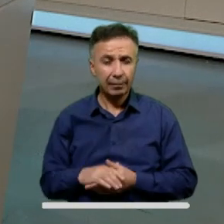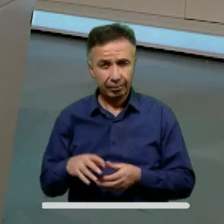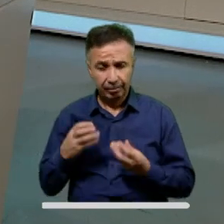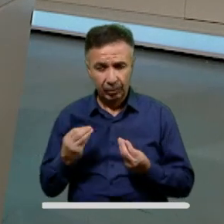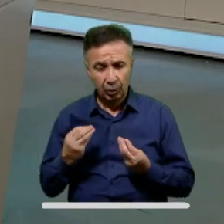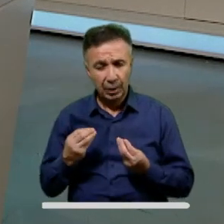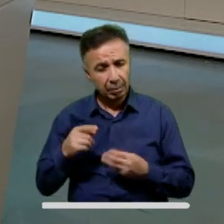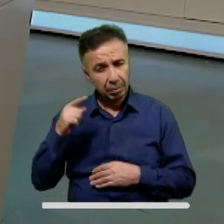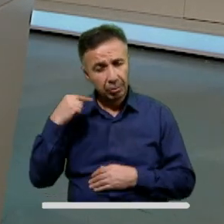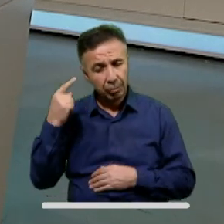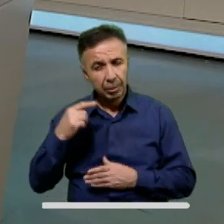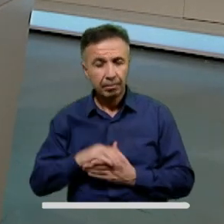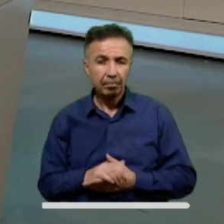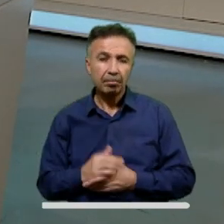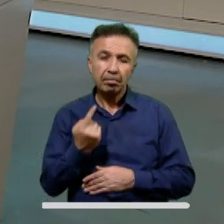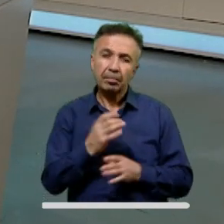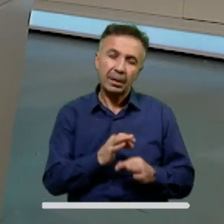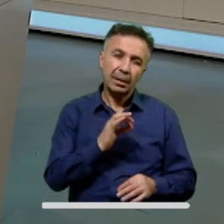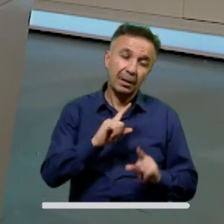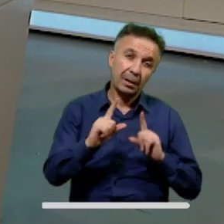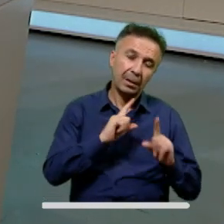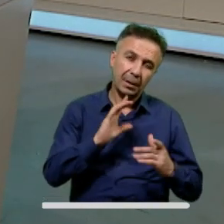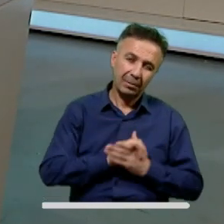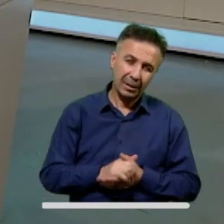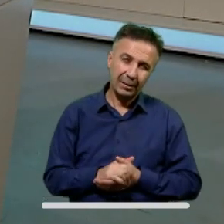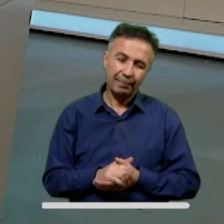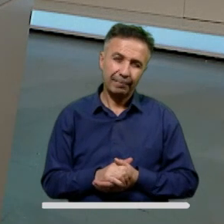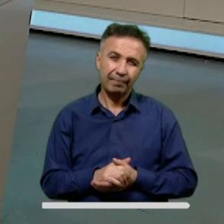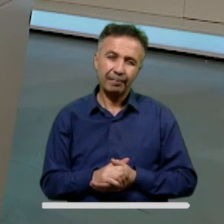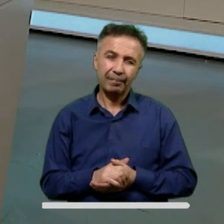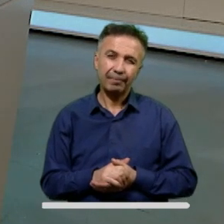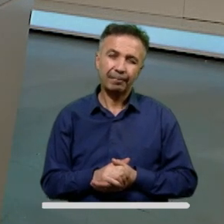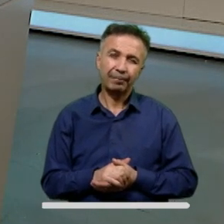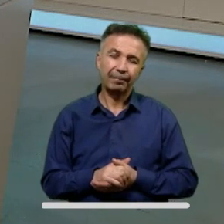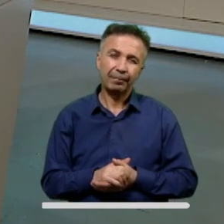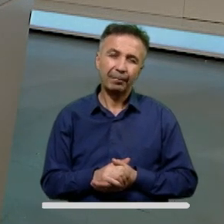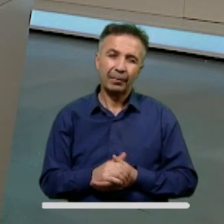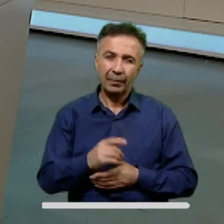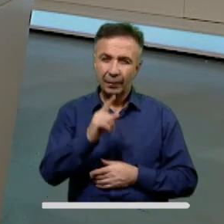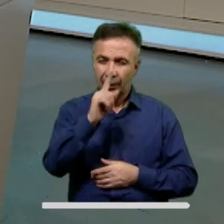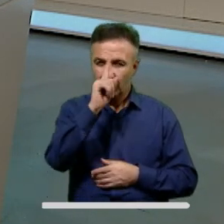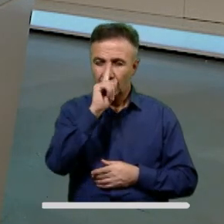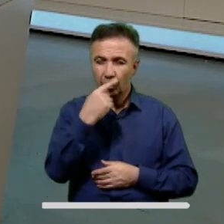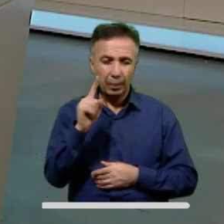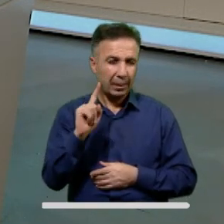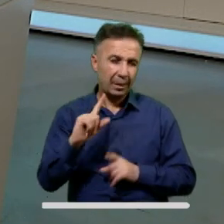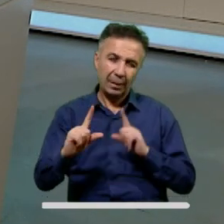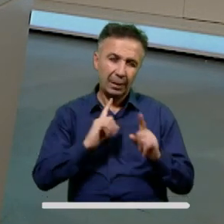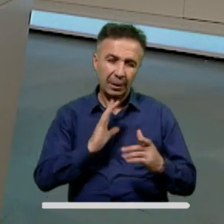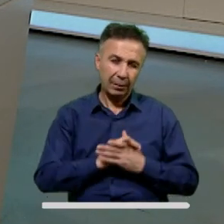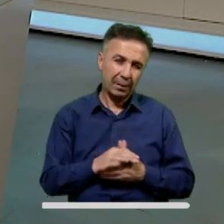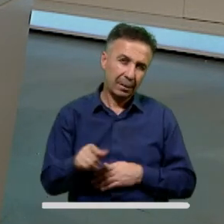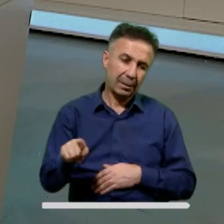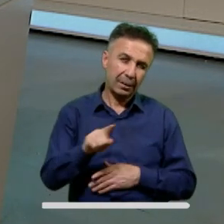bir yaklaşım. Bir insanın ihtiyacı var. Ne kadar diyelim? 100 bin liraya ihtiyacı var. Siz